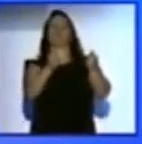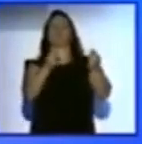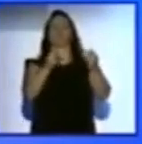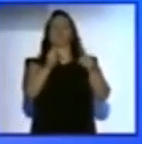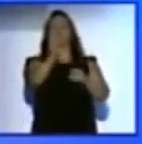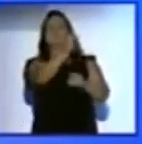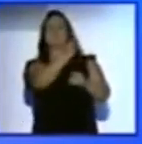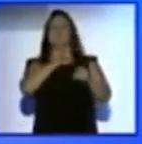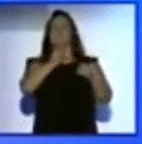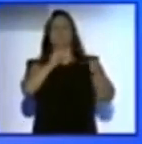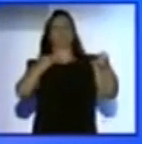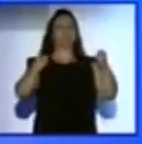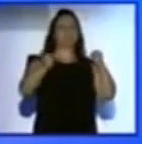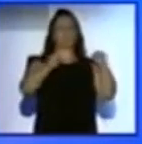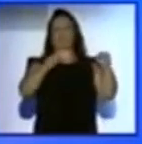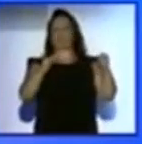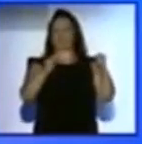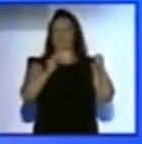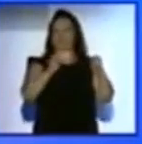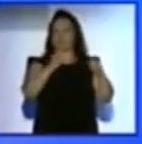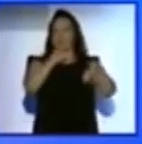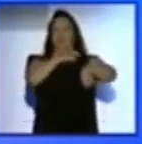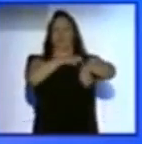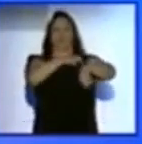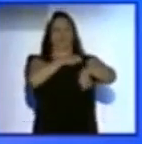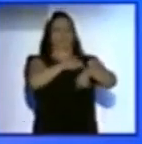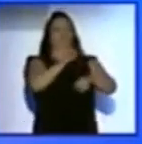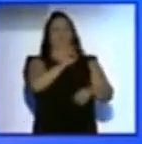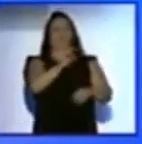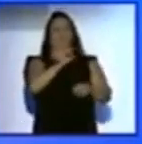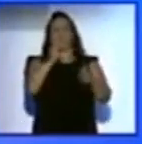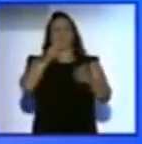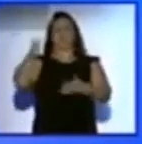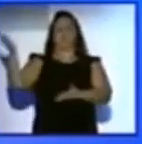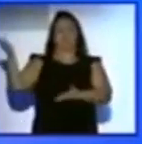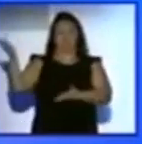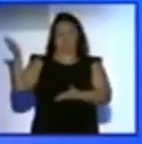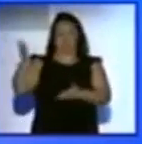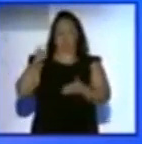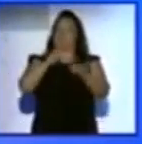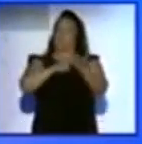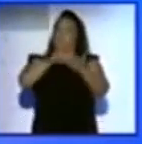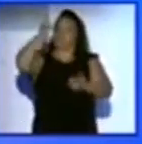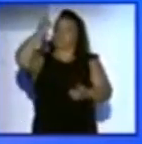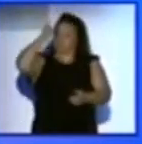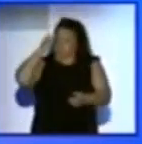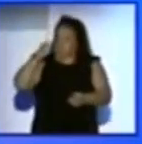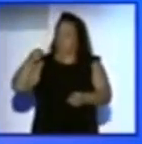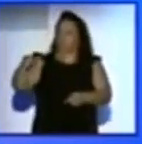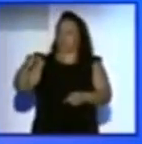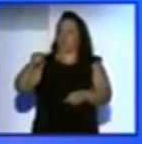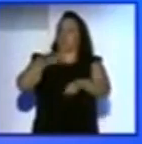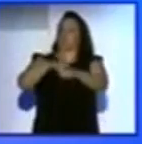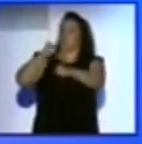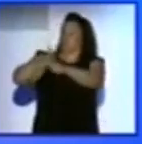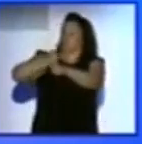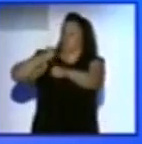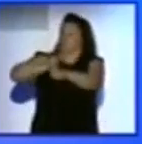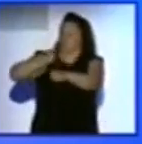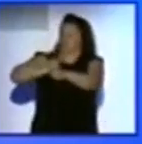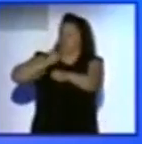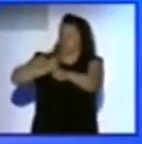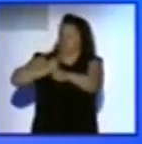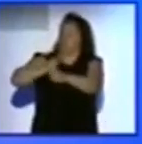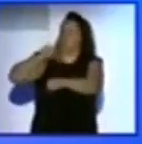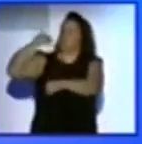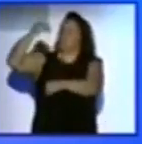κινητικότητας. Και το παιδί που μεγαλώνει σήμερα στη Μενεμένη πρέπει να ξέρει ότι αν δουλέψει σκληρά θα